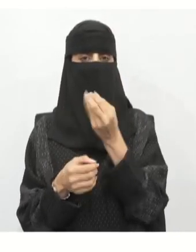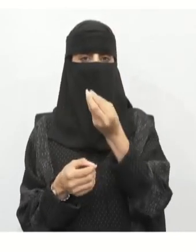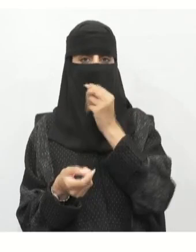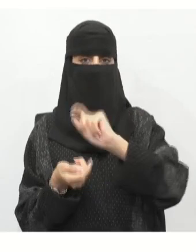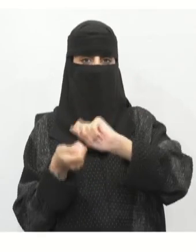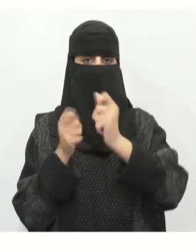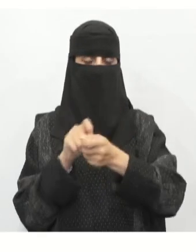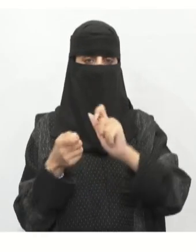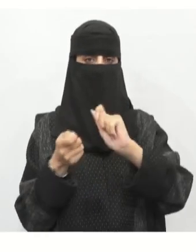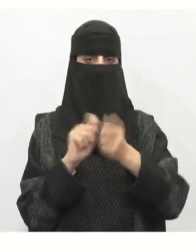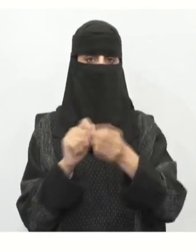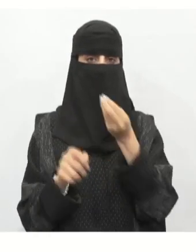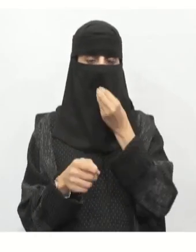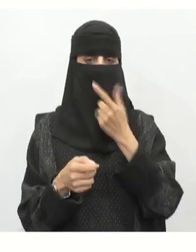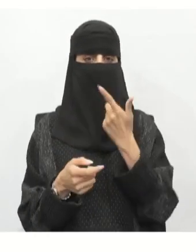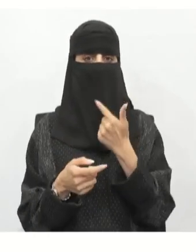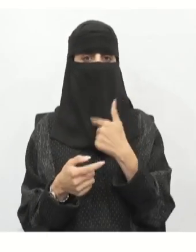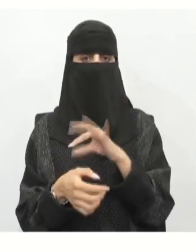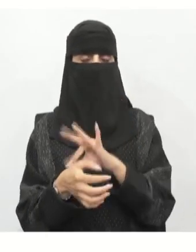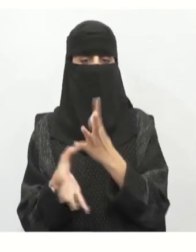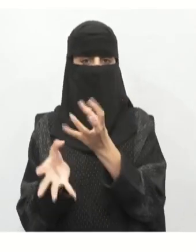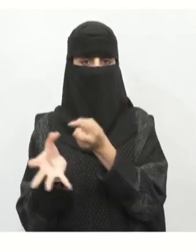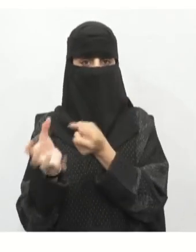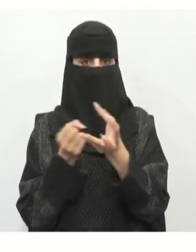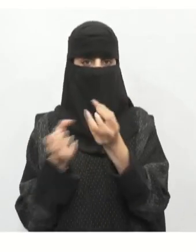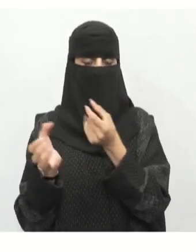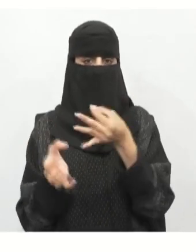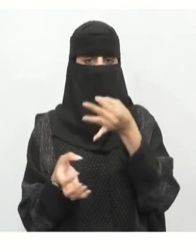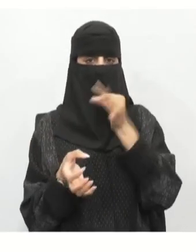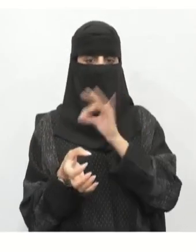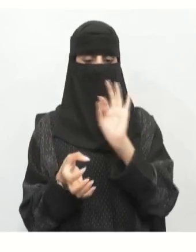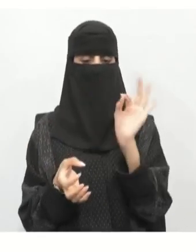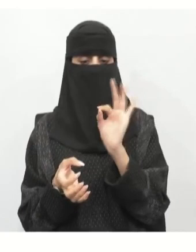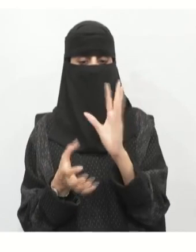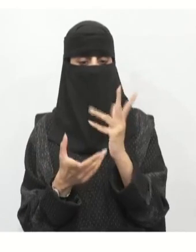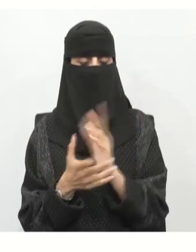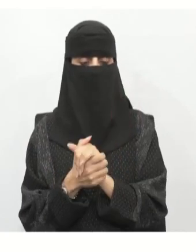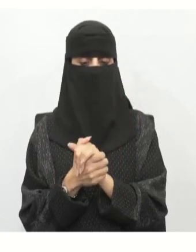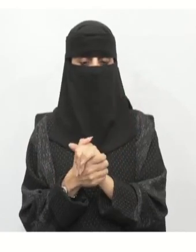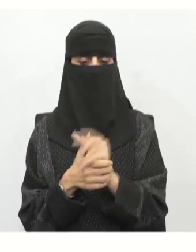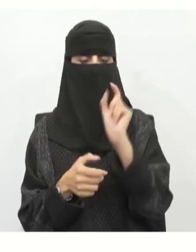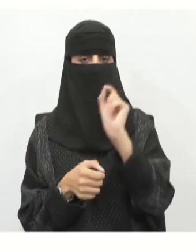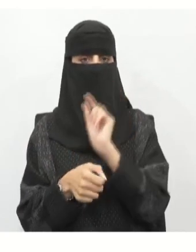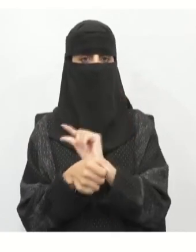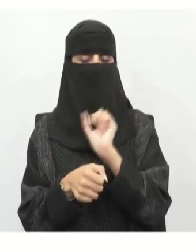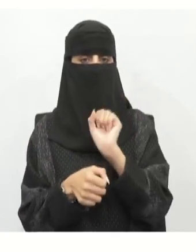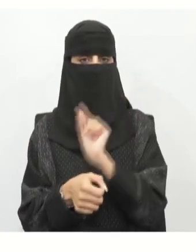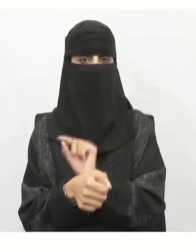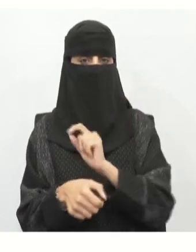الى عناصر يستطيع الجسم ان يستوعبها ويستفيد منها مثل فيتامين دال